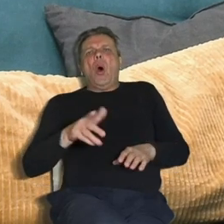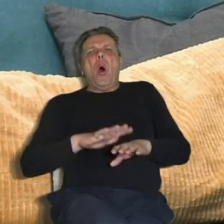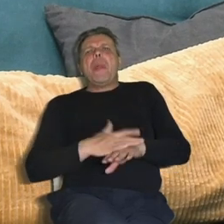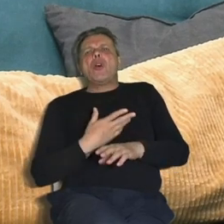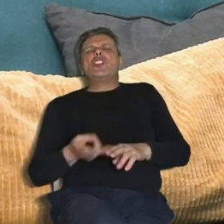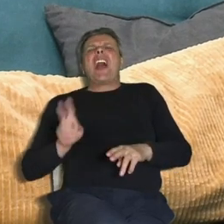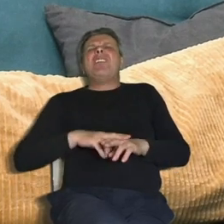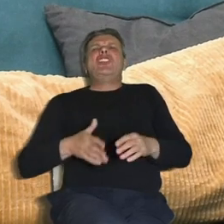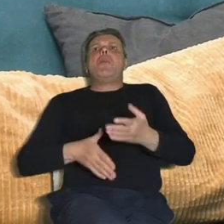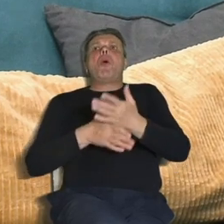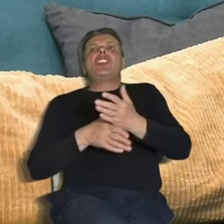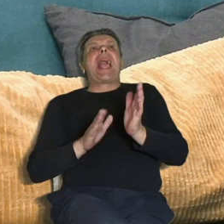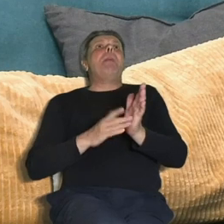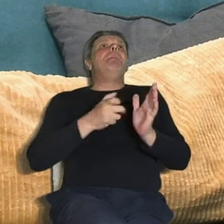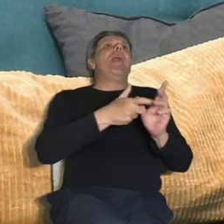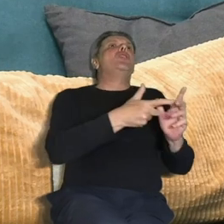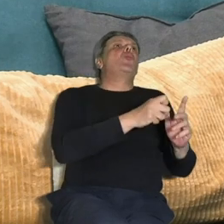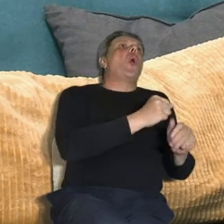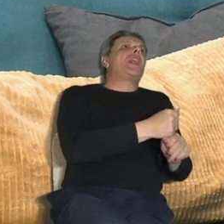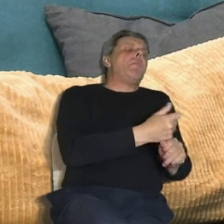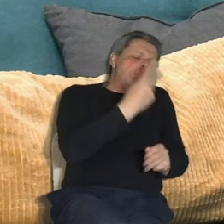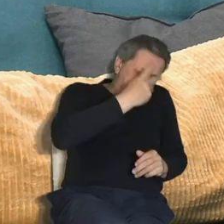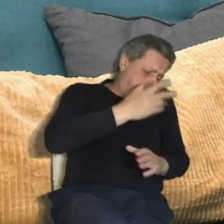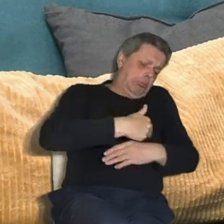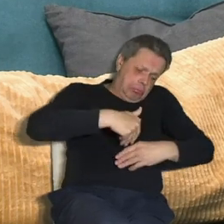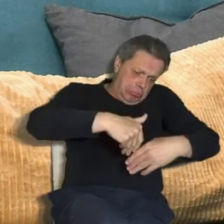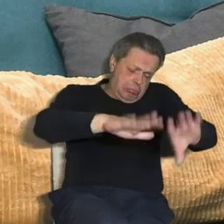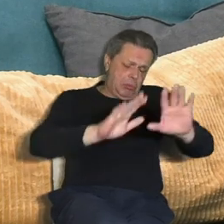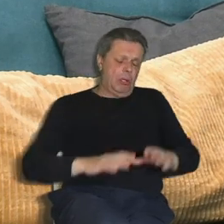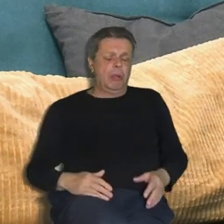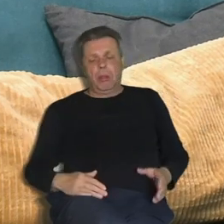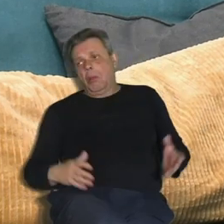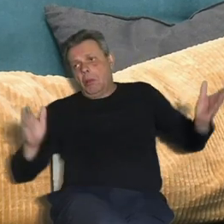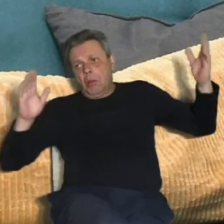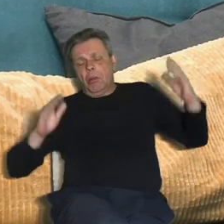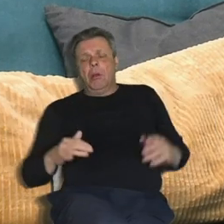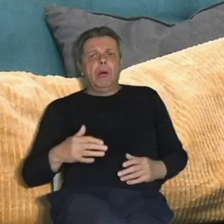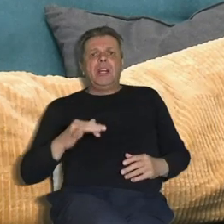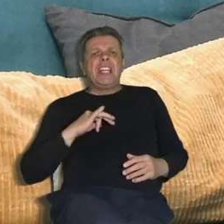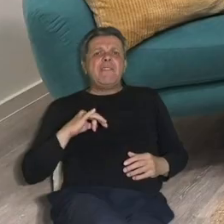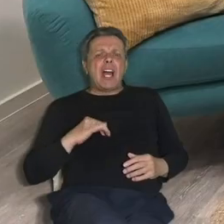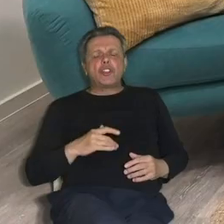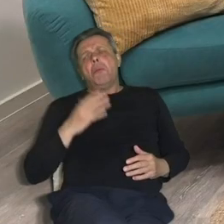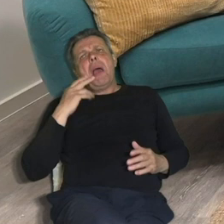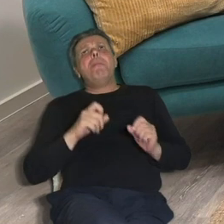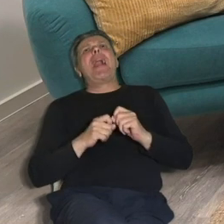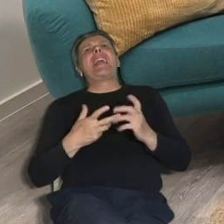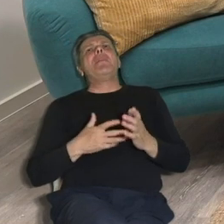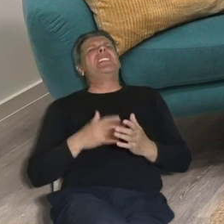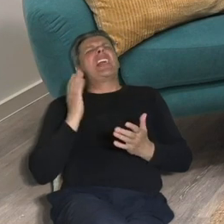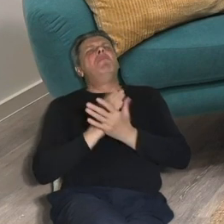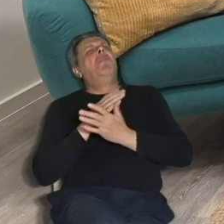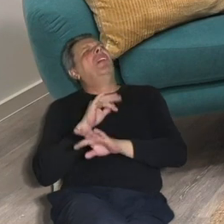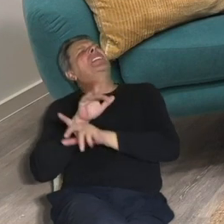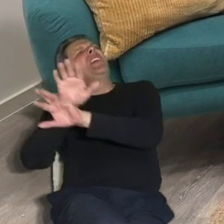veći poticaj. To je legitimno. Neko će možda reći, ne, ja bih eto, možda rađe tamo jer ovdje svi idu i možda ću i tamo doživjeti